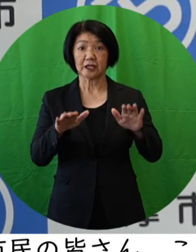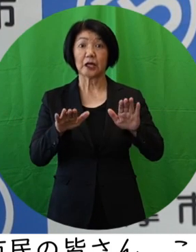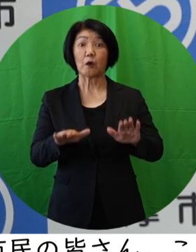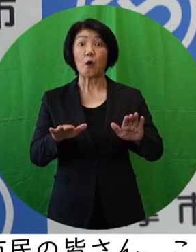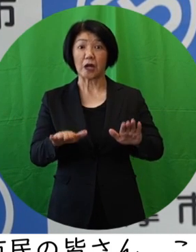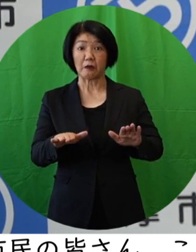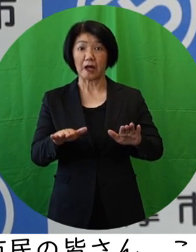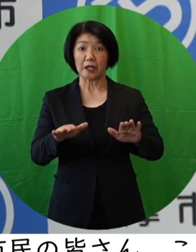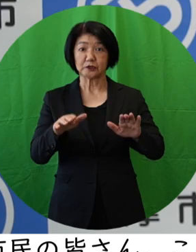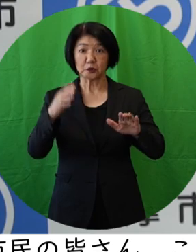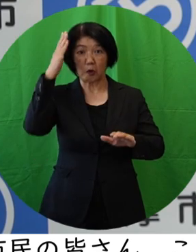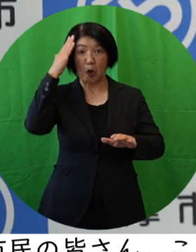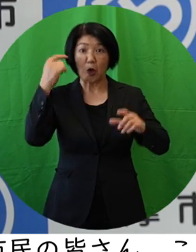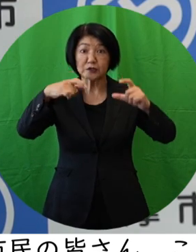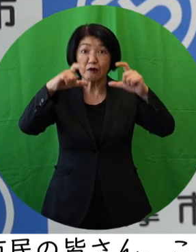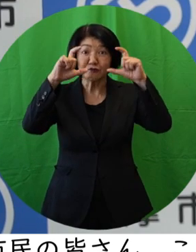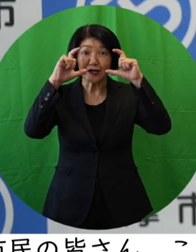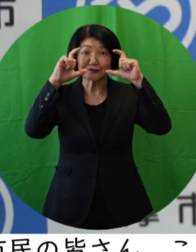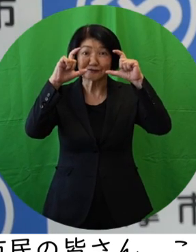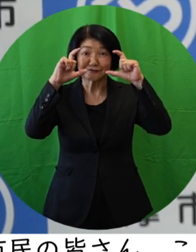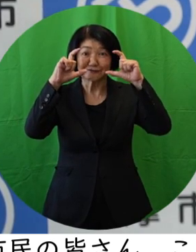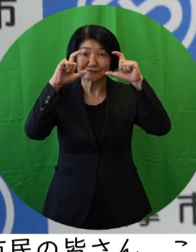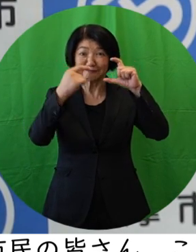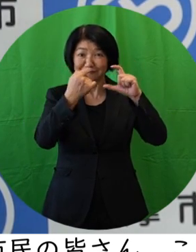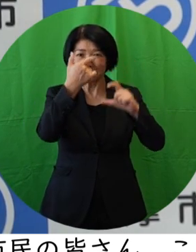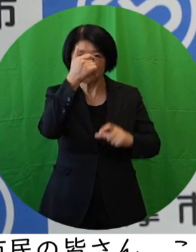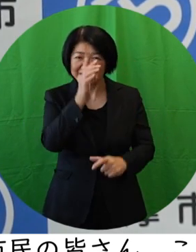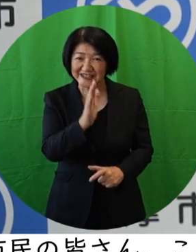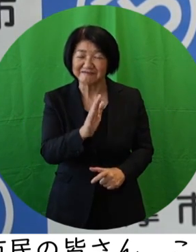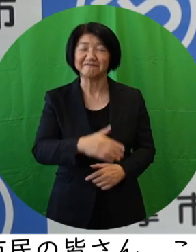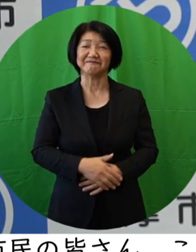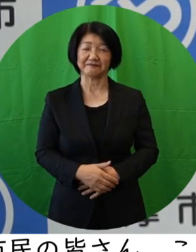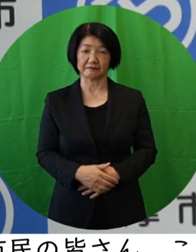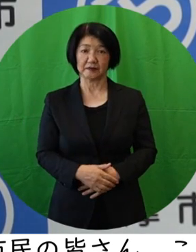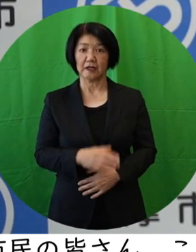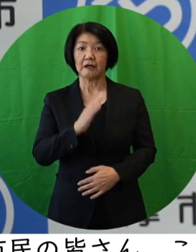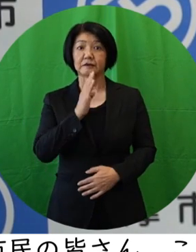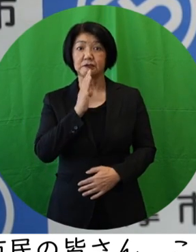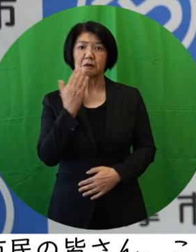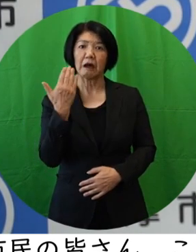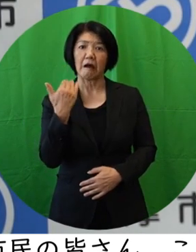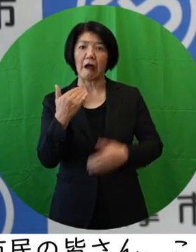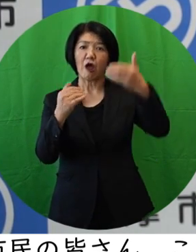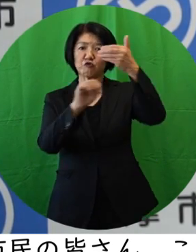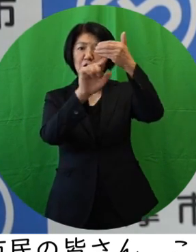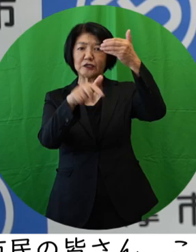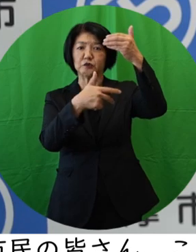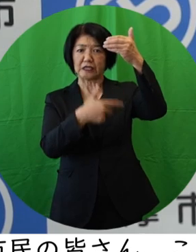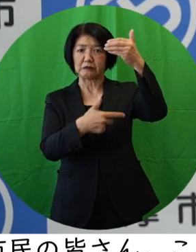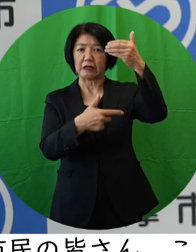はサングラスをかけた姿で失礼します実は9月7